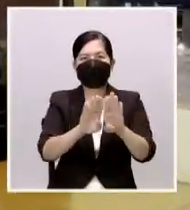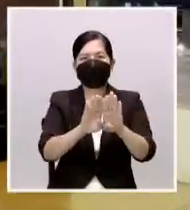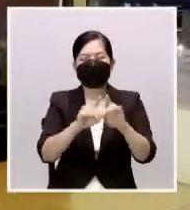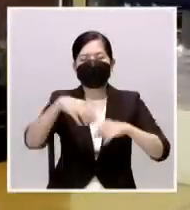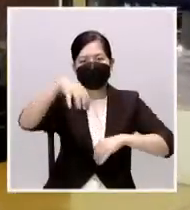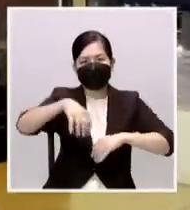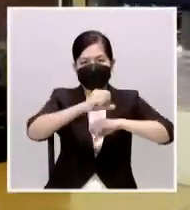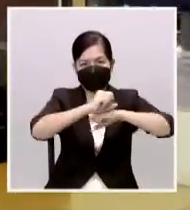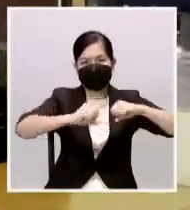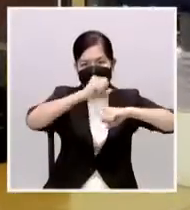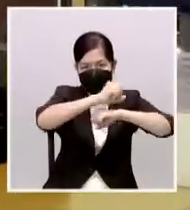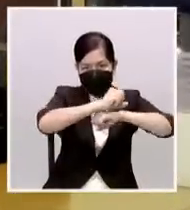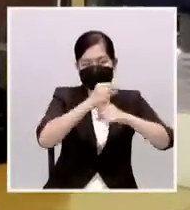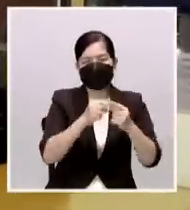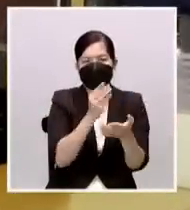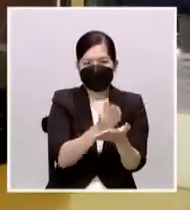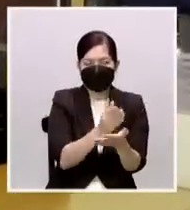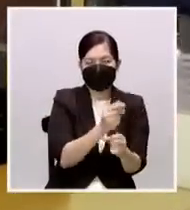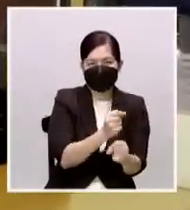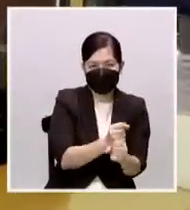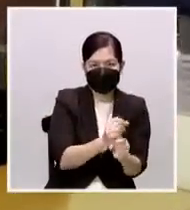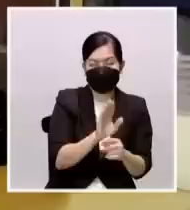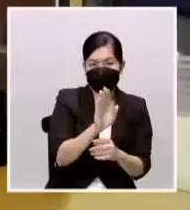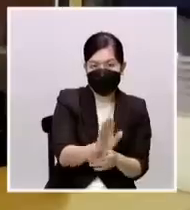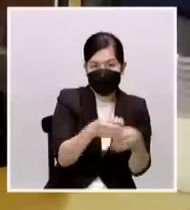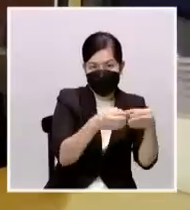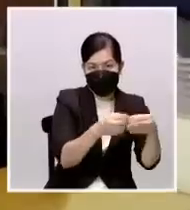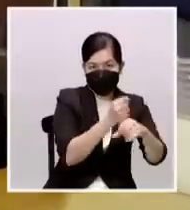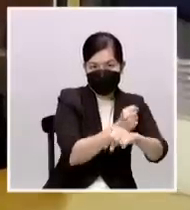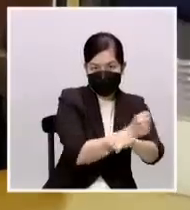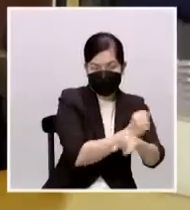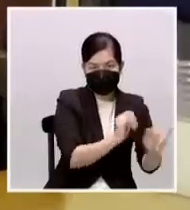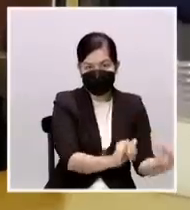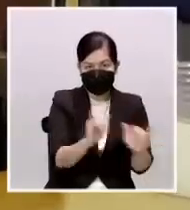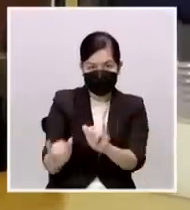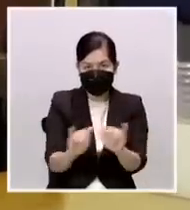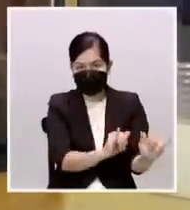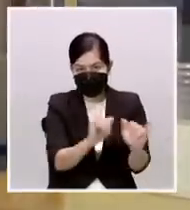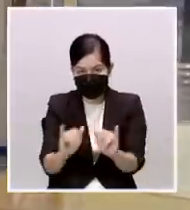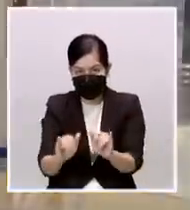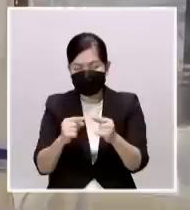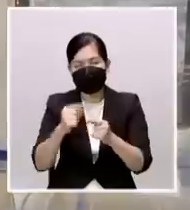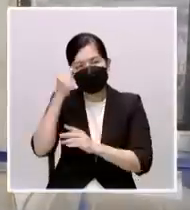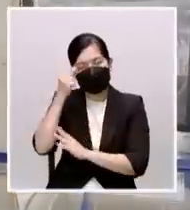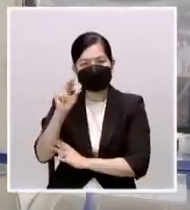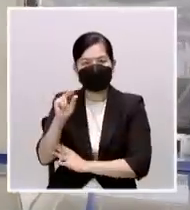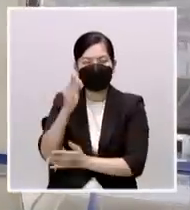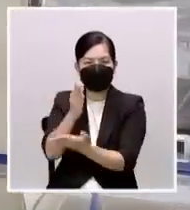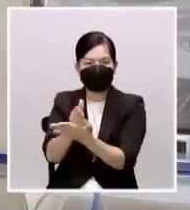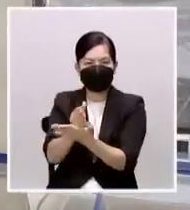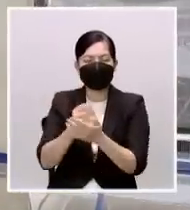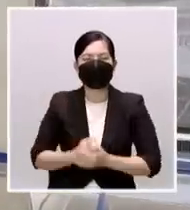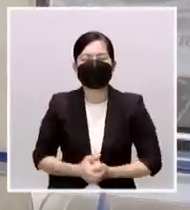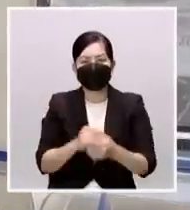างสั่งหยุดทำงานก่อสร้างและห้ามเคลื่อนย้ายแรงงานเป็นการชั่วคราวอย่างน้อย30วันนะครับข้อ2นี้เนี่ยมีผลบังคับ